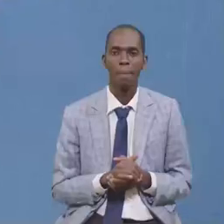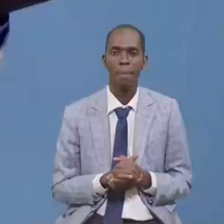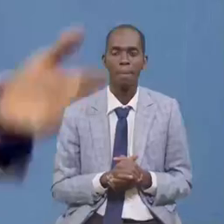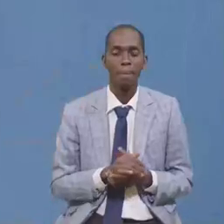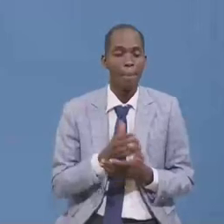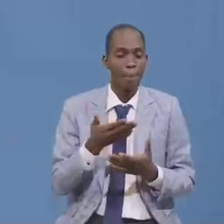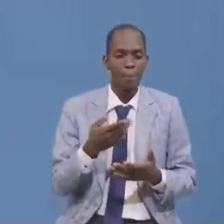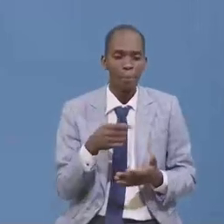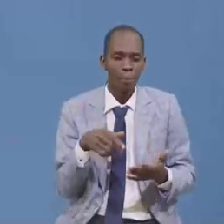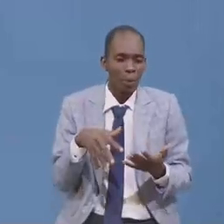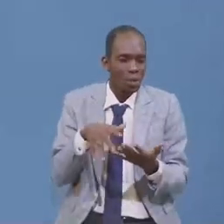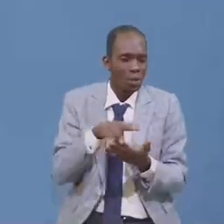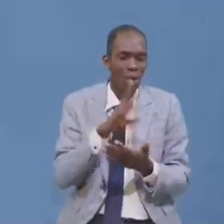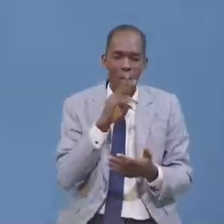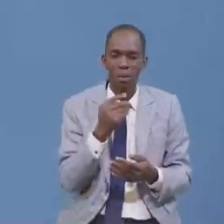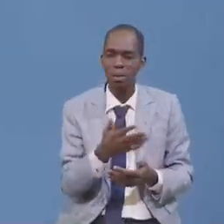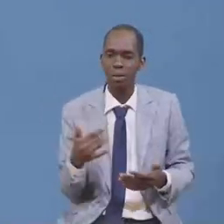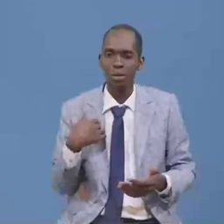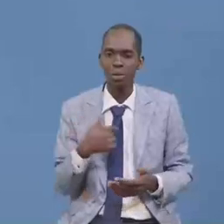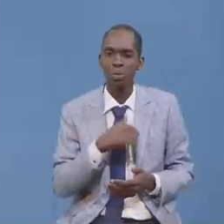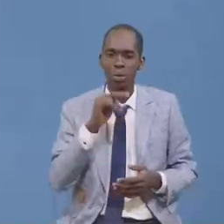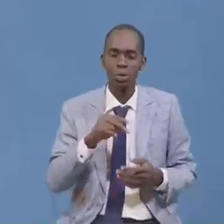Ce sont les choses sur lesquelles nous devons veiller.